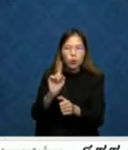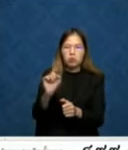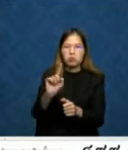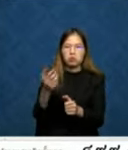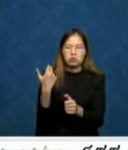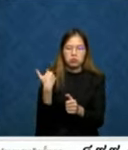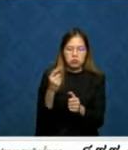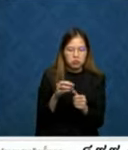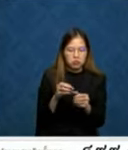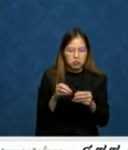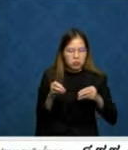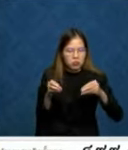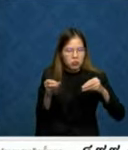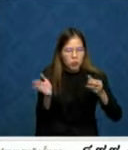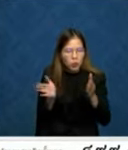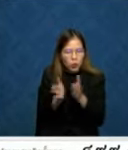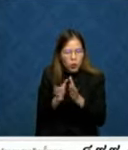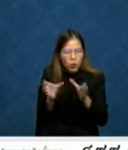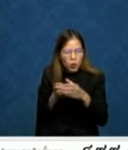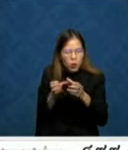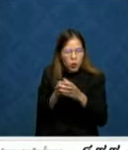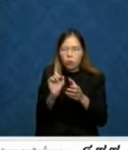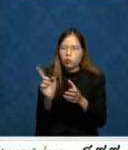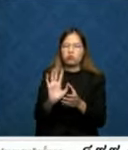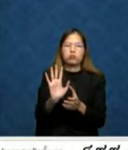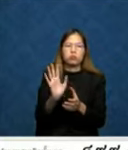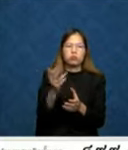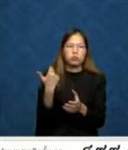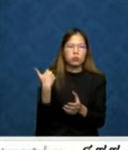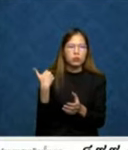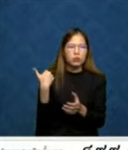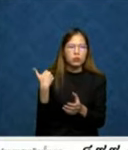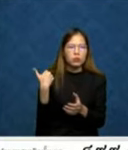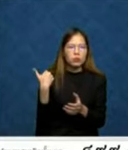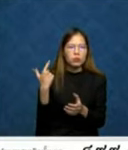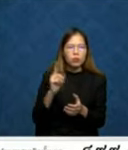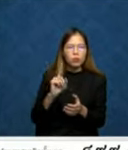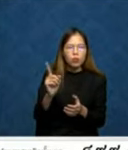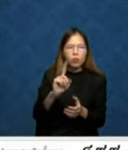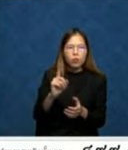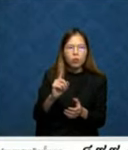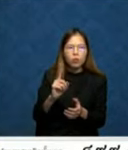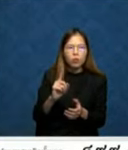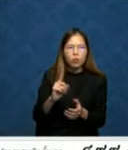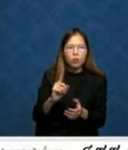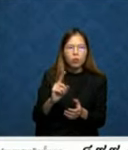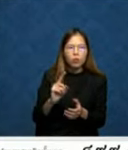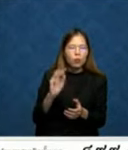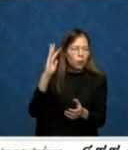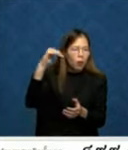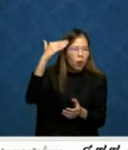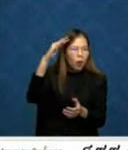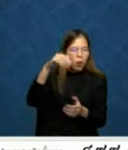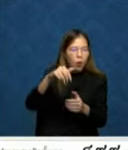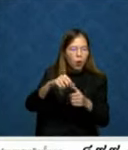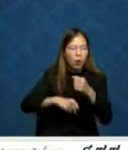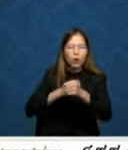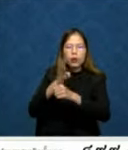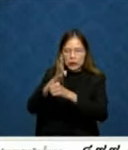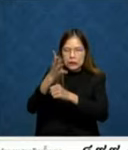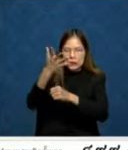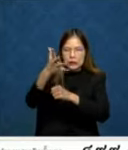จุกตัวเพิ่มขึ้นอีกในระยะเวลาอันใกล้ตลกร้ายก็คือผ่านไปเพียง4ปีเท่านั้นหลังการรวม